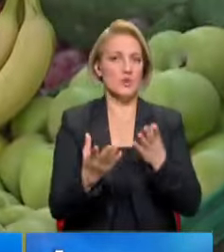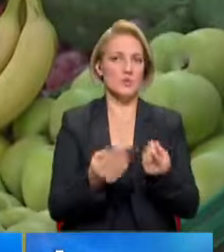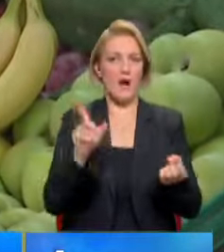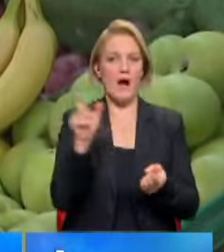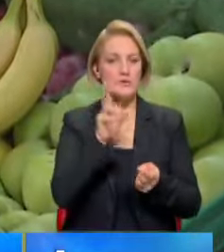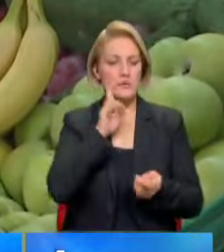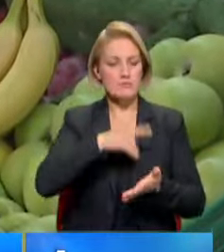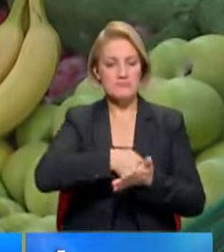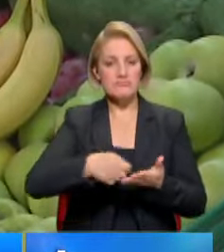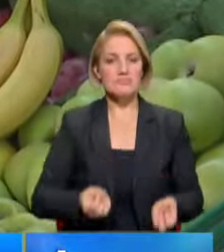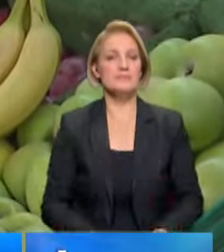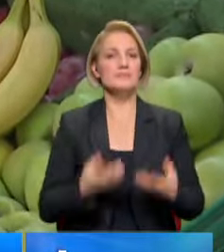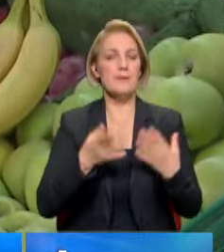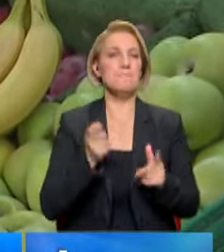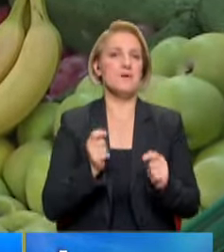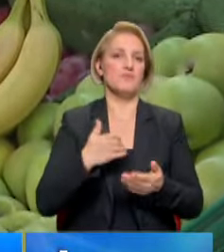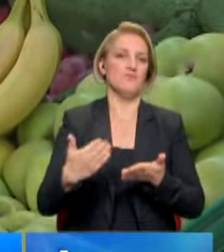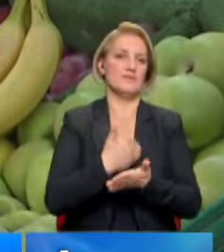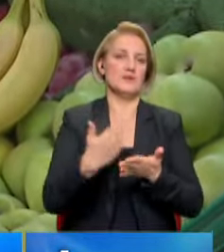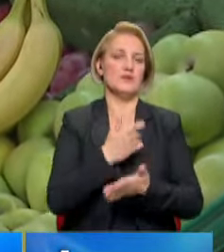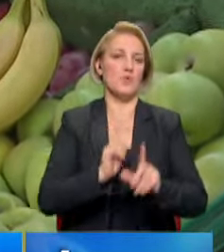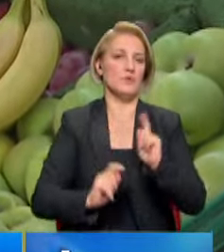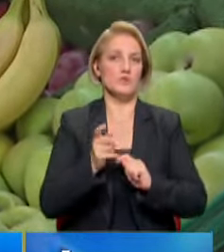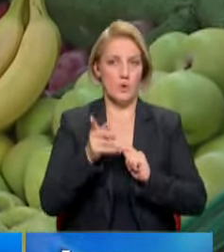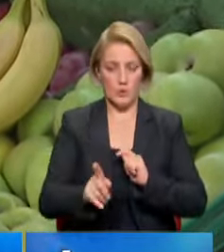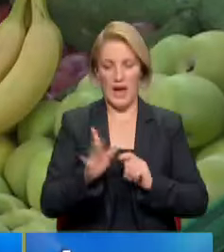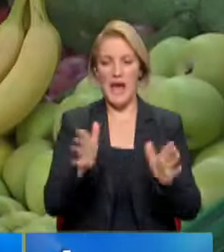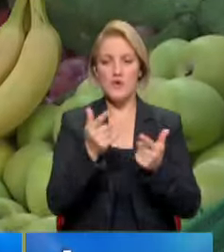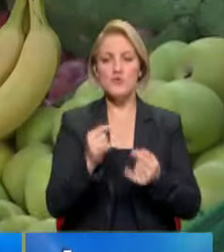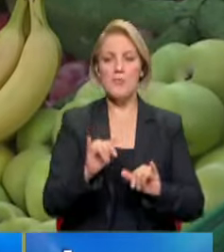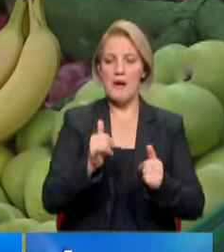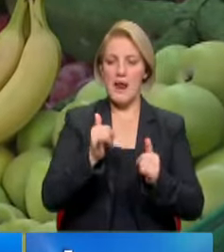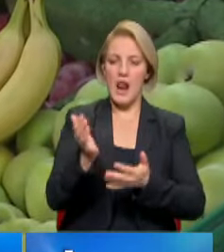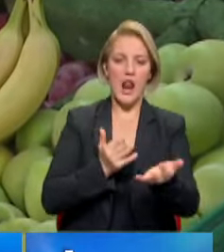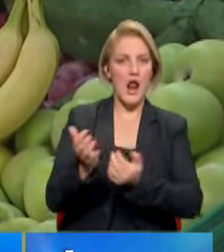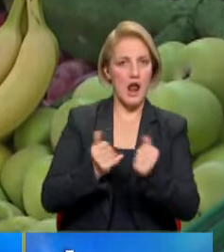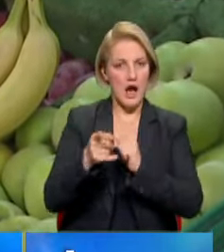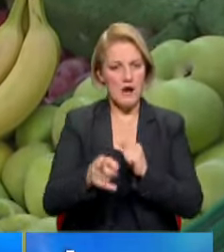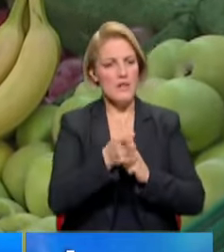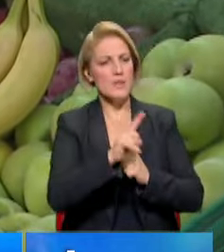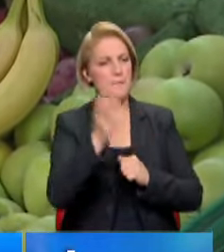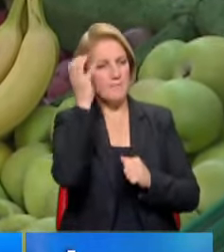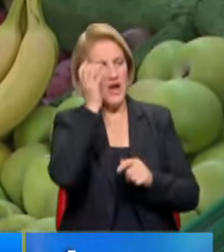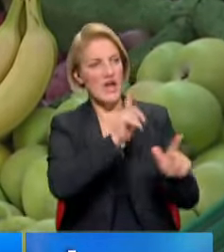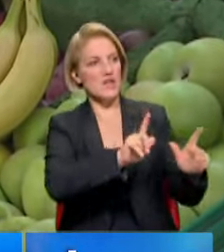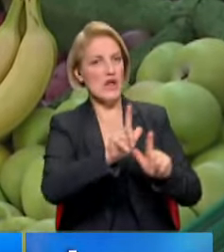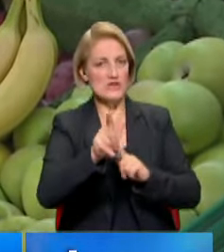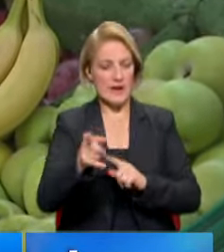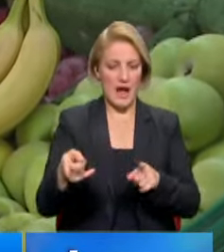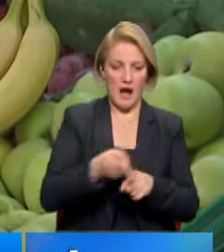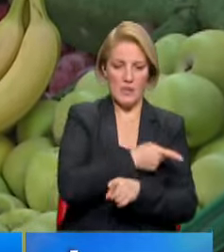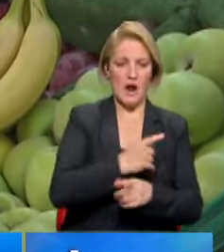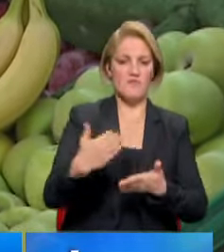Ay sonunu getiremeyen dar gelirli mecburen kredi kartlarına yükleniyor. En küçük market alışverişinden diğer temel tüm ihtiyaçlara